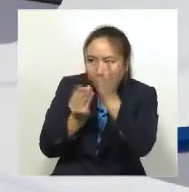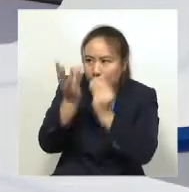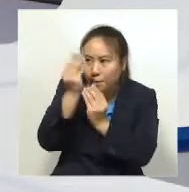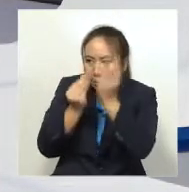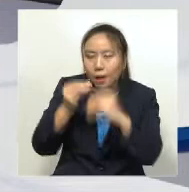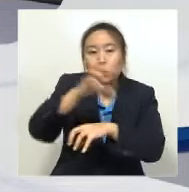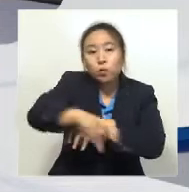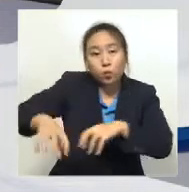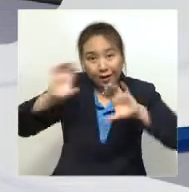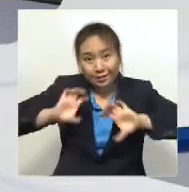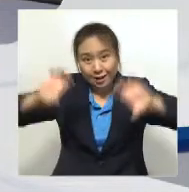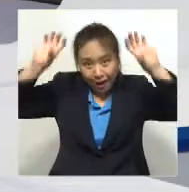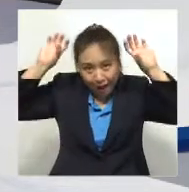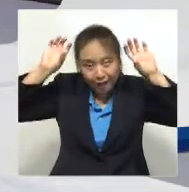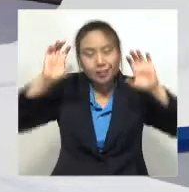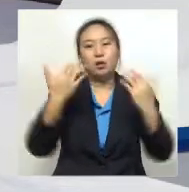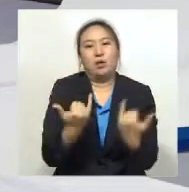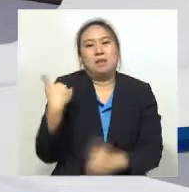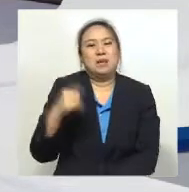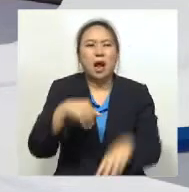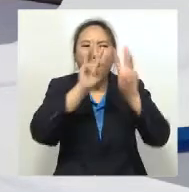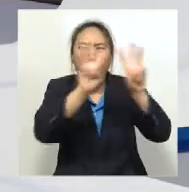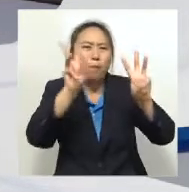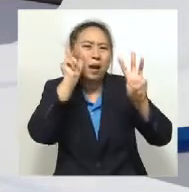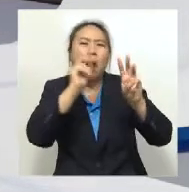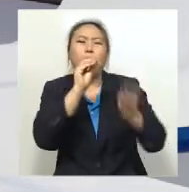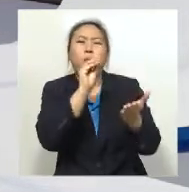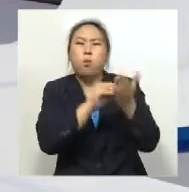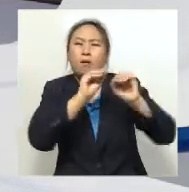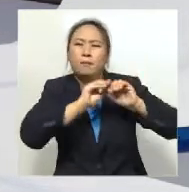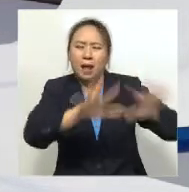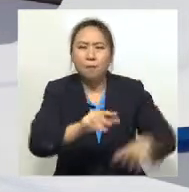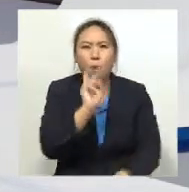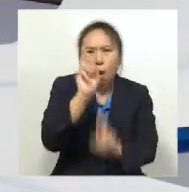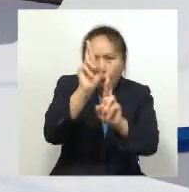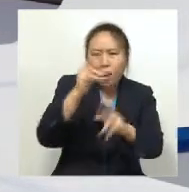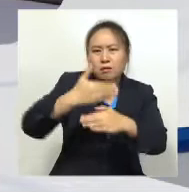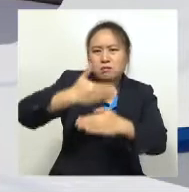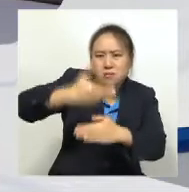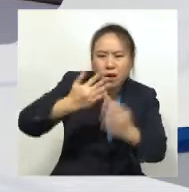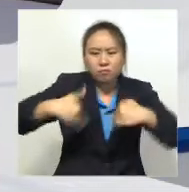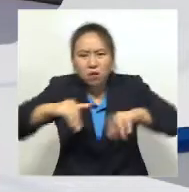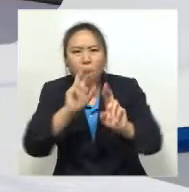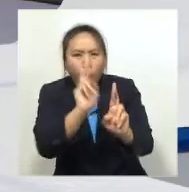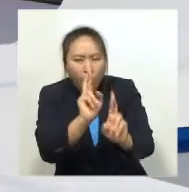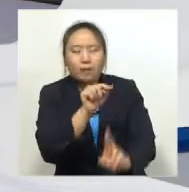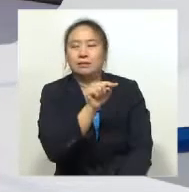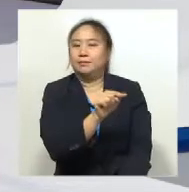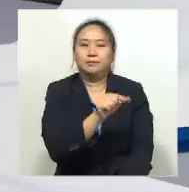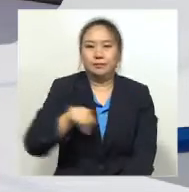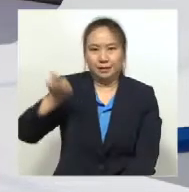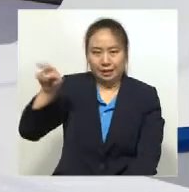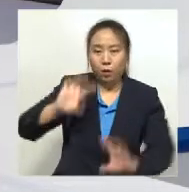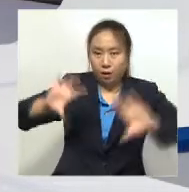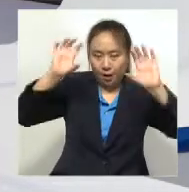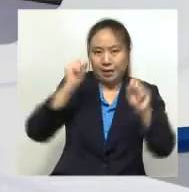ารจากหน่วยงานราชการตอนนี้อาจจะมีข่าวในโลกโซเชียลเยอะให้ระวังเขื่อนให้ระวังอะไรอันนี้เป็นการชี้แจงที่ยืนยันชัดเจนน